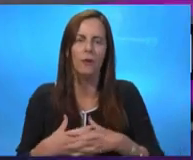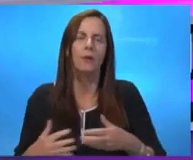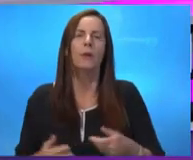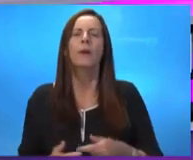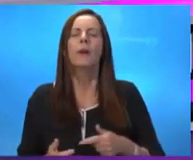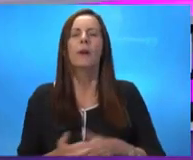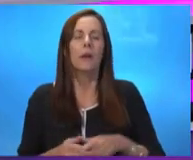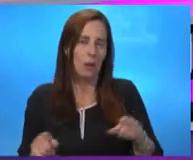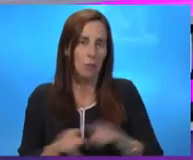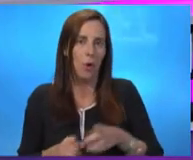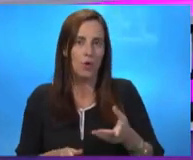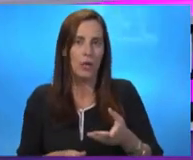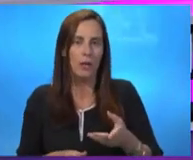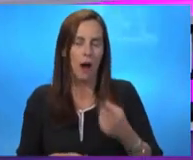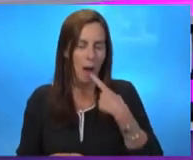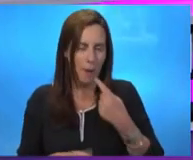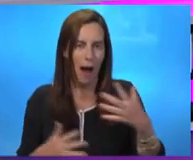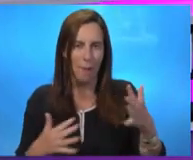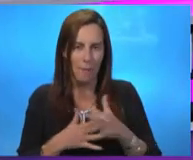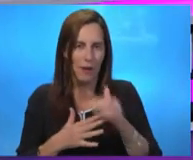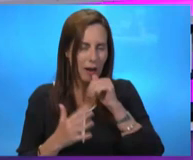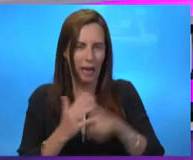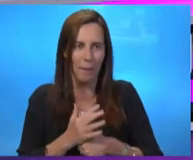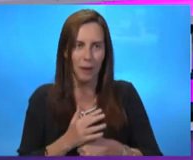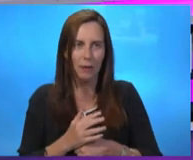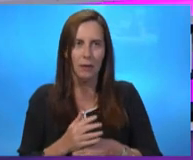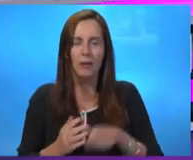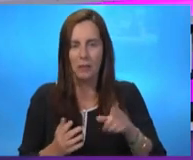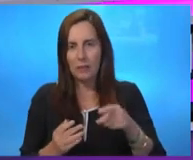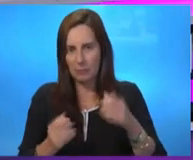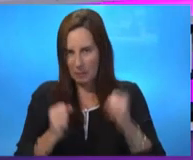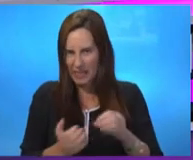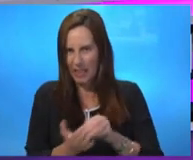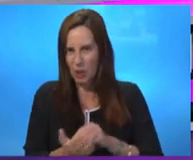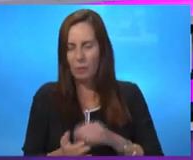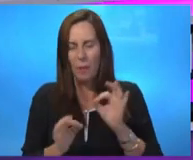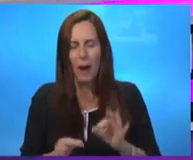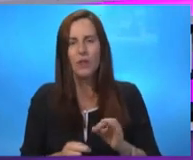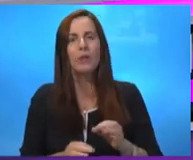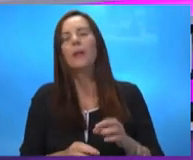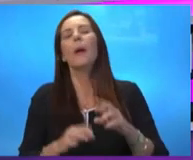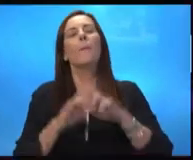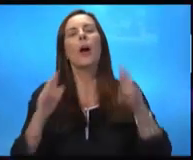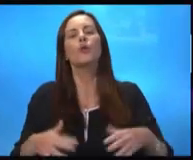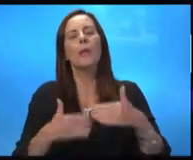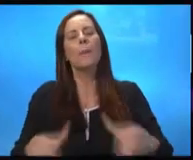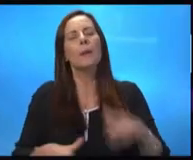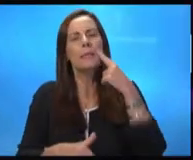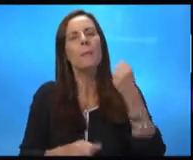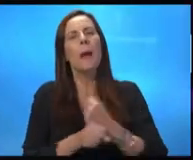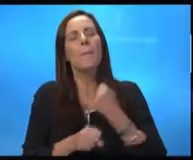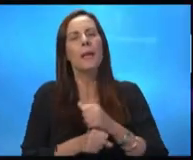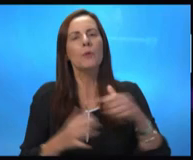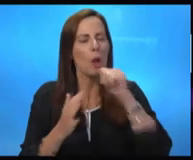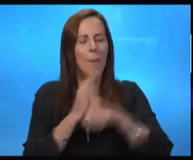כפי שציינה המפקחת על הבנקים. זה מתבסס על נתונים, אני מניחה. כן, ממש ככה. ברשות ההגבלים מסתכלים על הפעילות של איגוד. אז